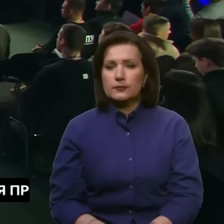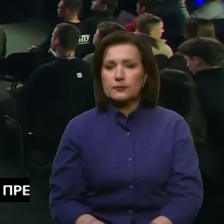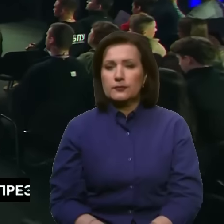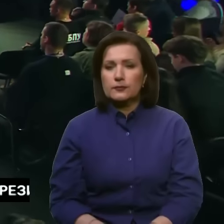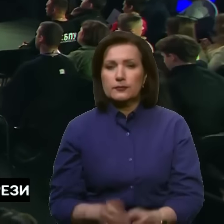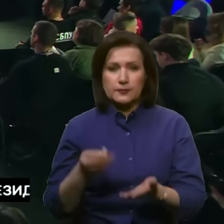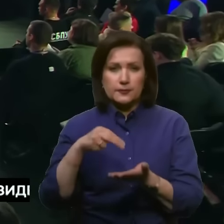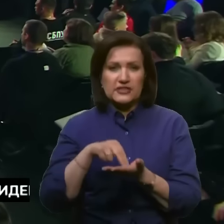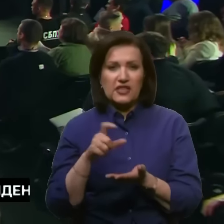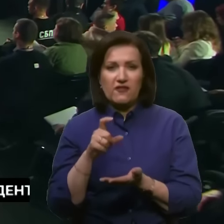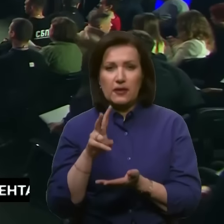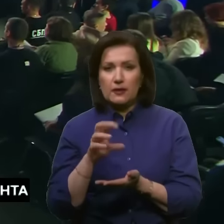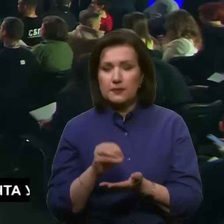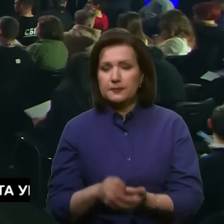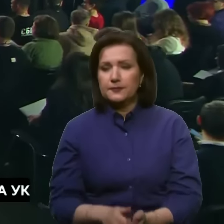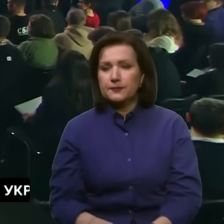Євгена, підніміться, будь ласка.